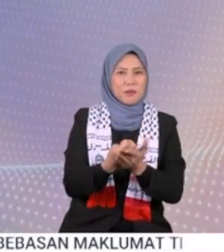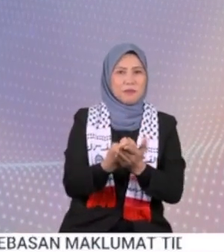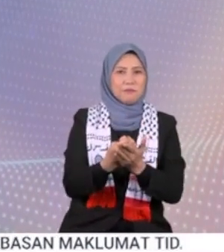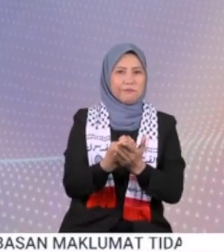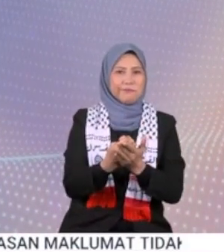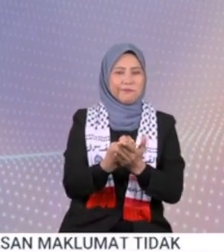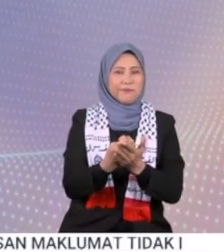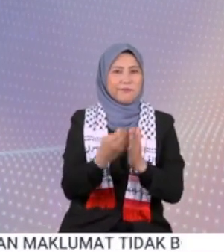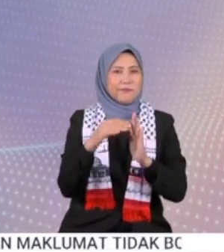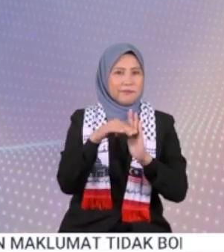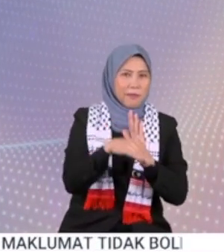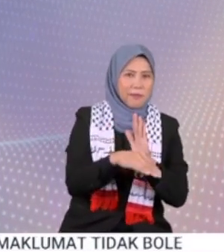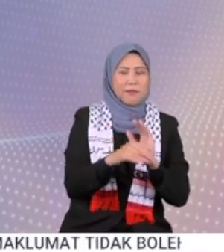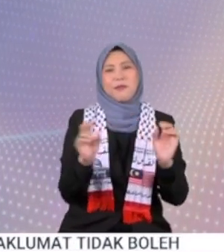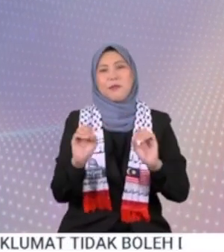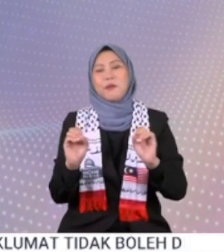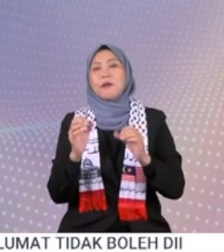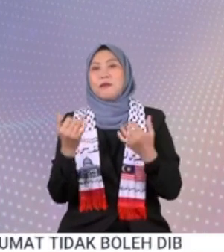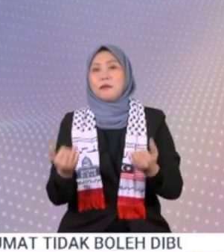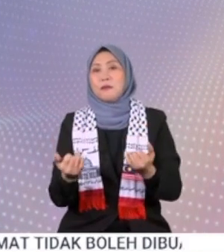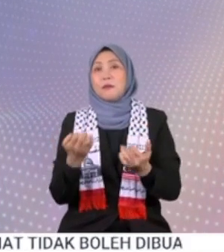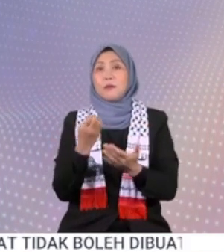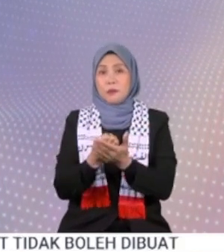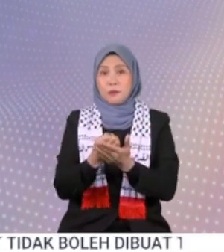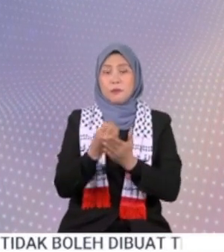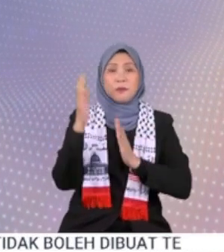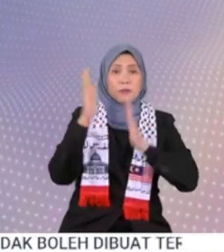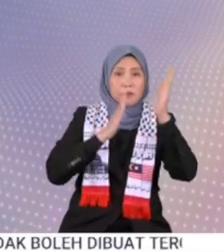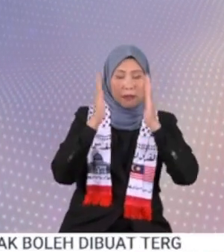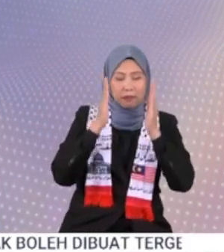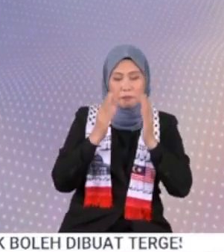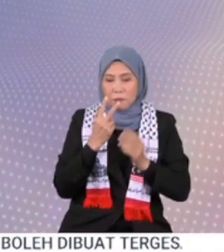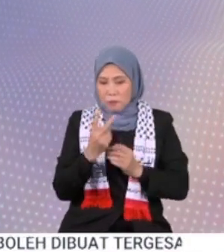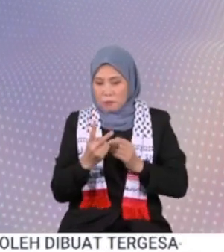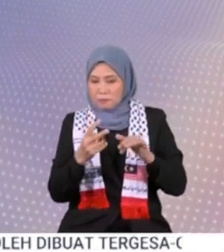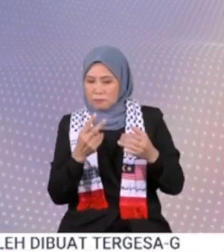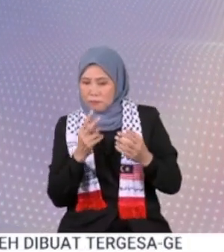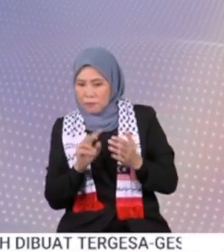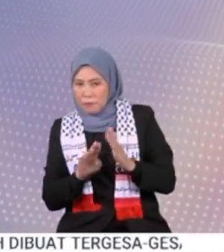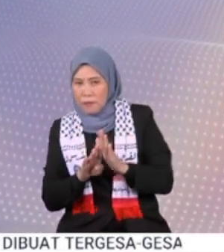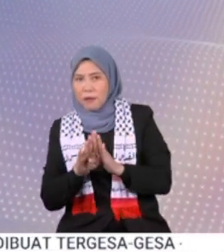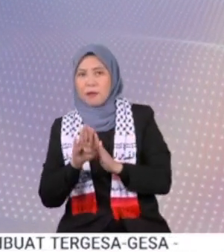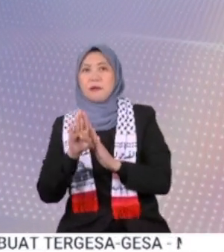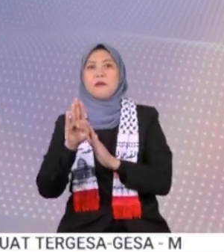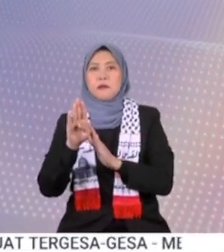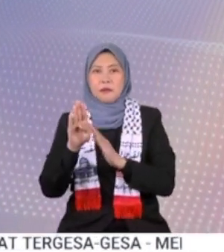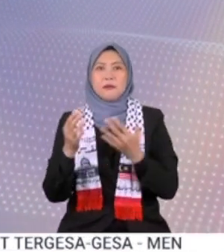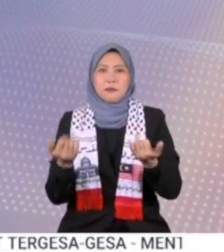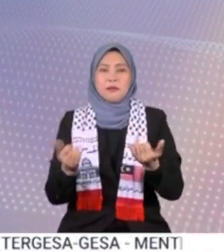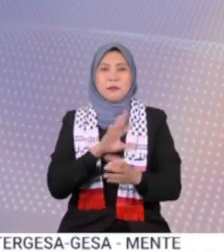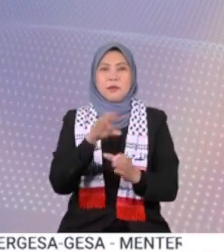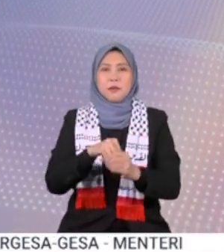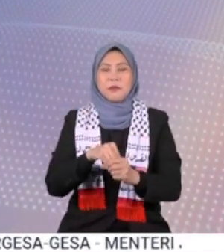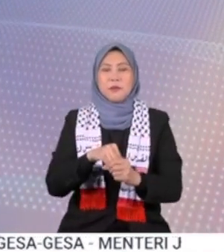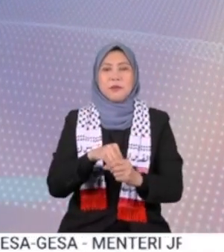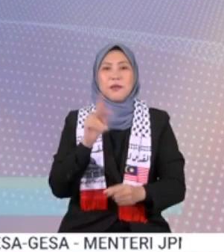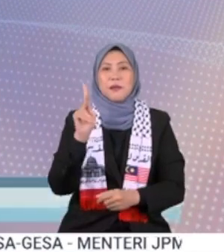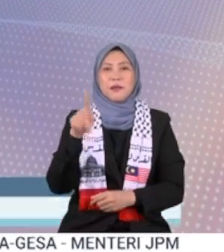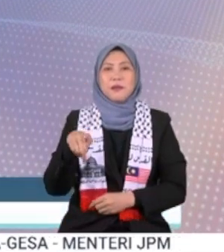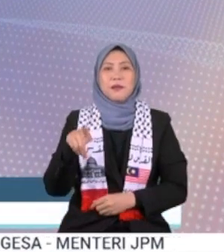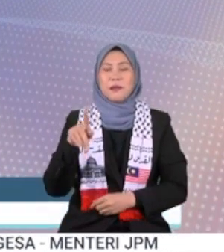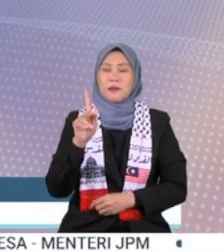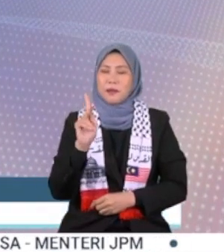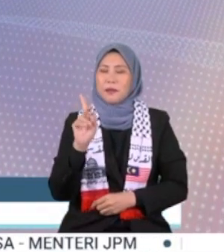kewangan satu Datuk Seri Ahmad maslan pertumbuhan ekonomi diukur berdasarkan beberapa petunjuk utama ini termasuk keluaran